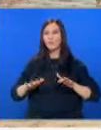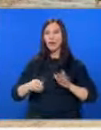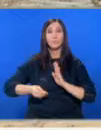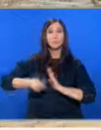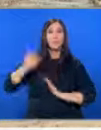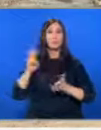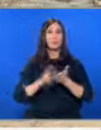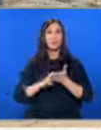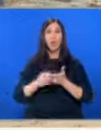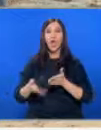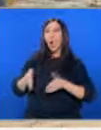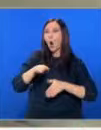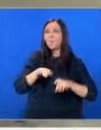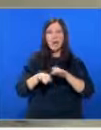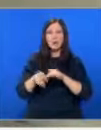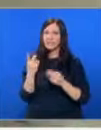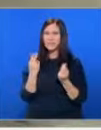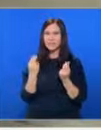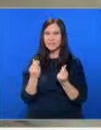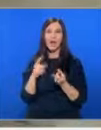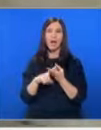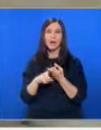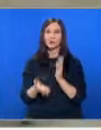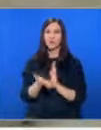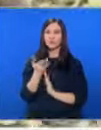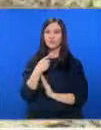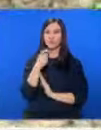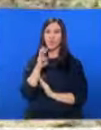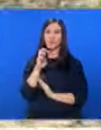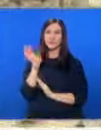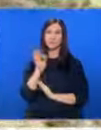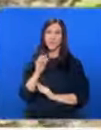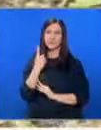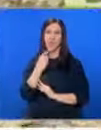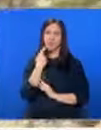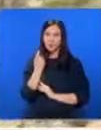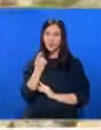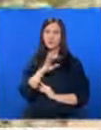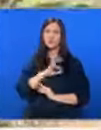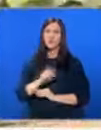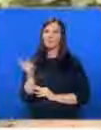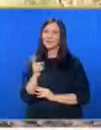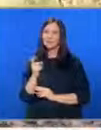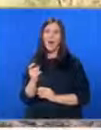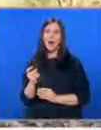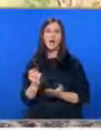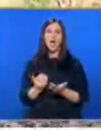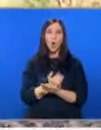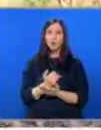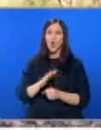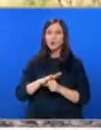на енергията и опаковките. Самата цена на какаото е скочила с 130% за година в резултат на слабата реколта в